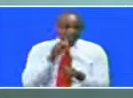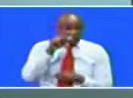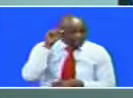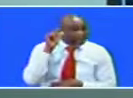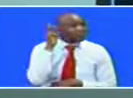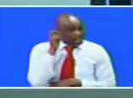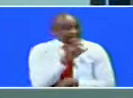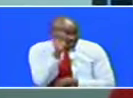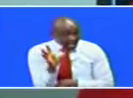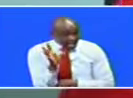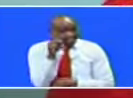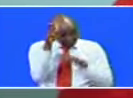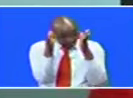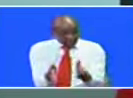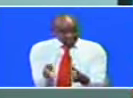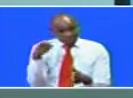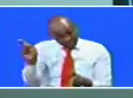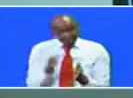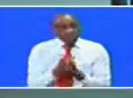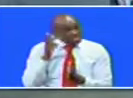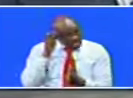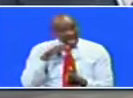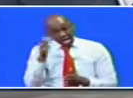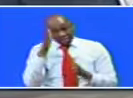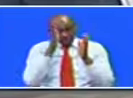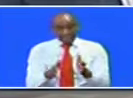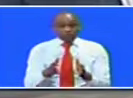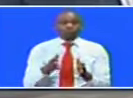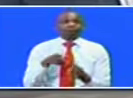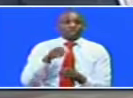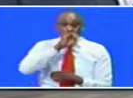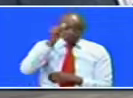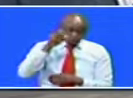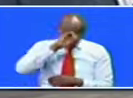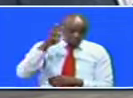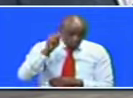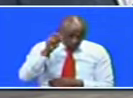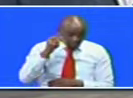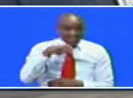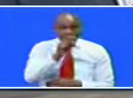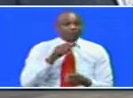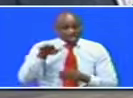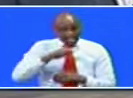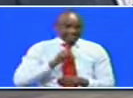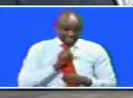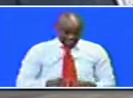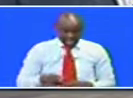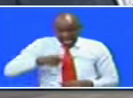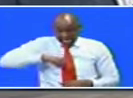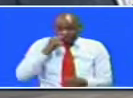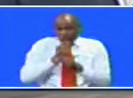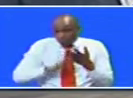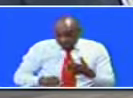kumsikia huyo mgombeaji, vile vile leza kumsikia John Kangogo ambaye atakuwa kimenyana na Kipchumba Murkomen. Letu sisi ni kukaa ange